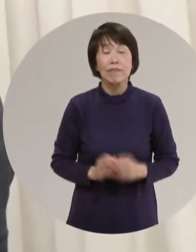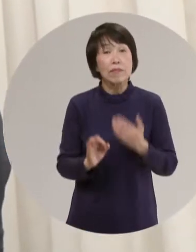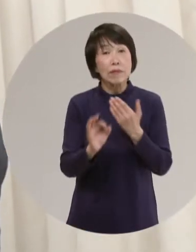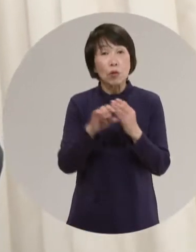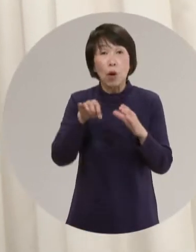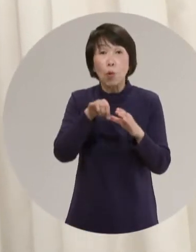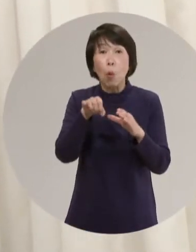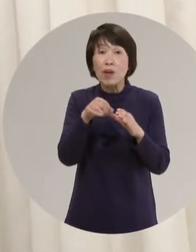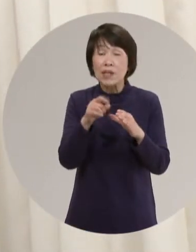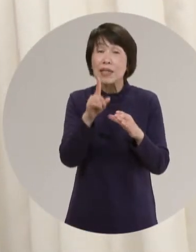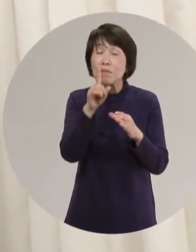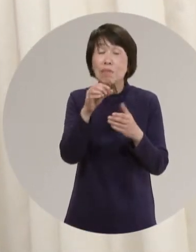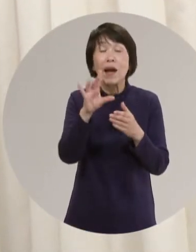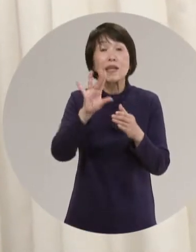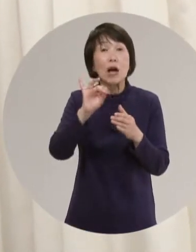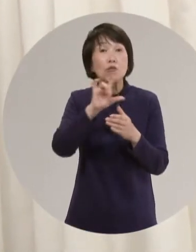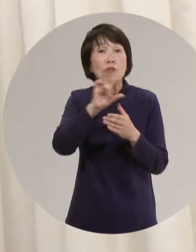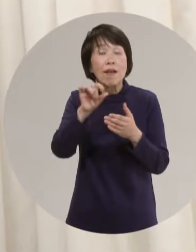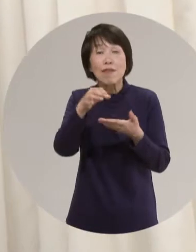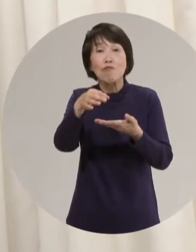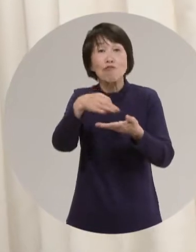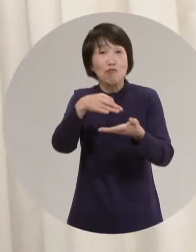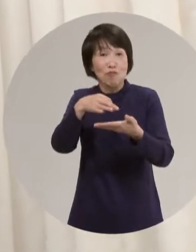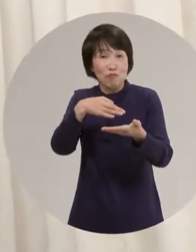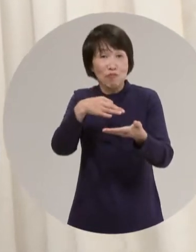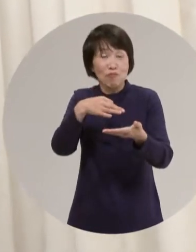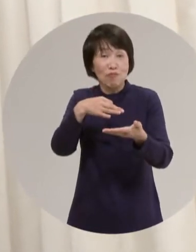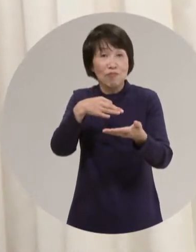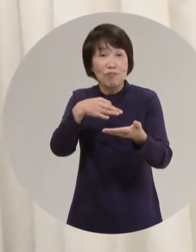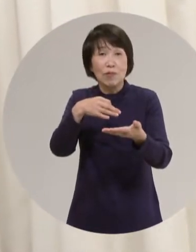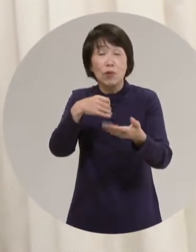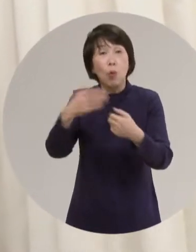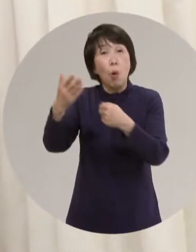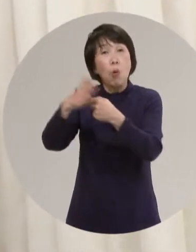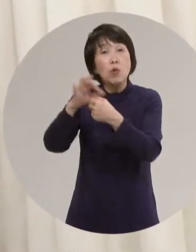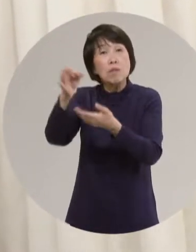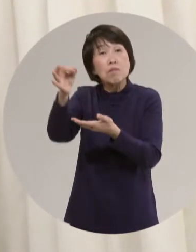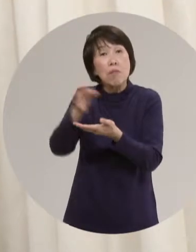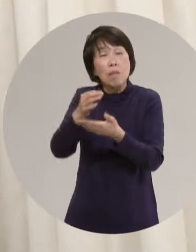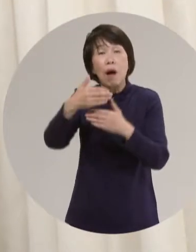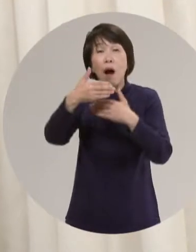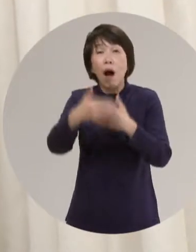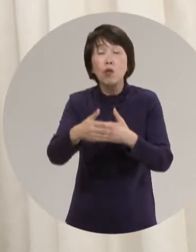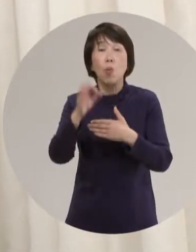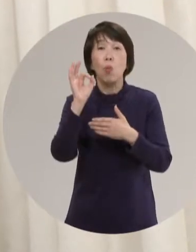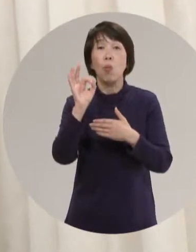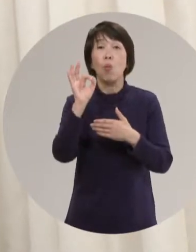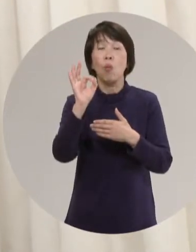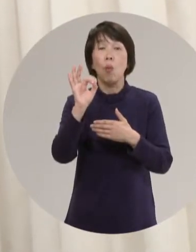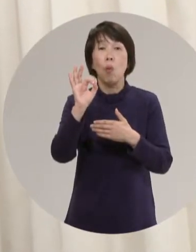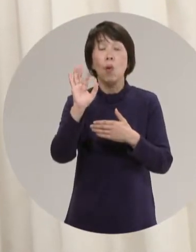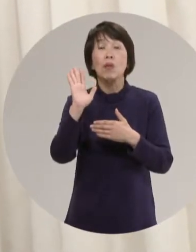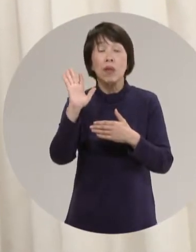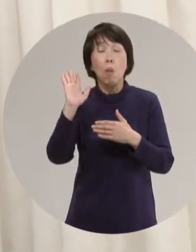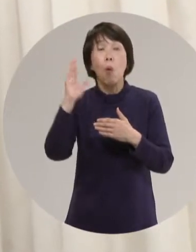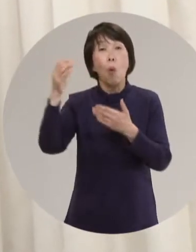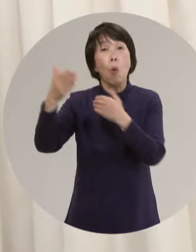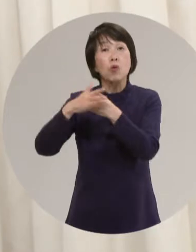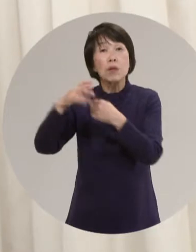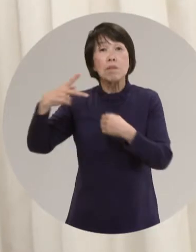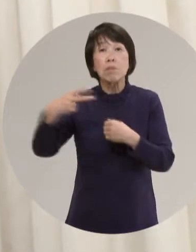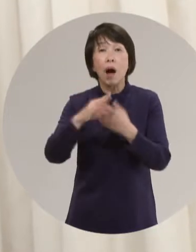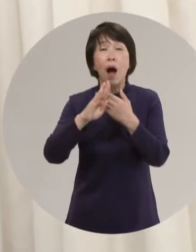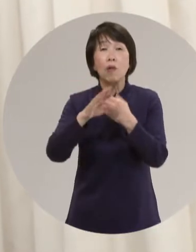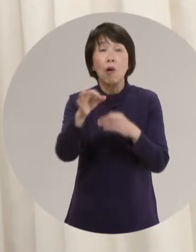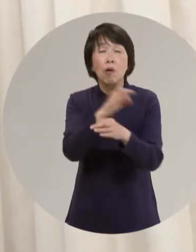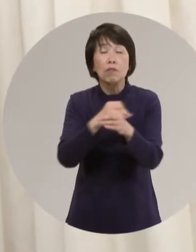コーヒー一杯100円ぐらいで売ってしまって、なんかこうとりあえずこう補助金が下りてるうちはうまくできるけど、その後うま